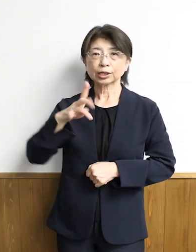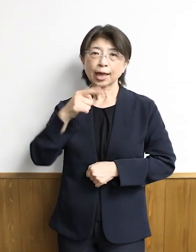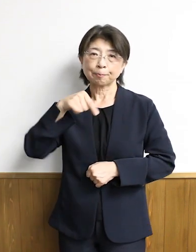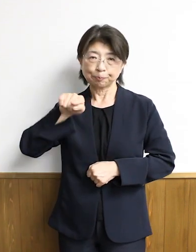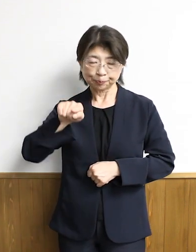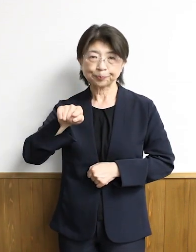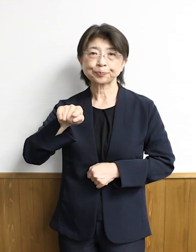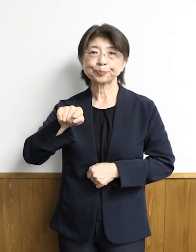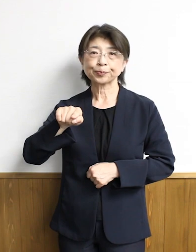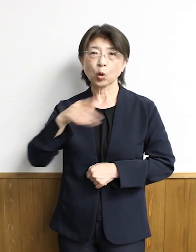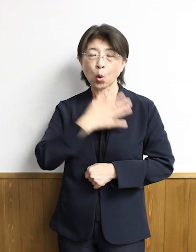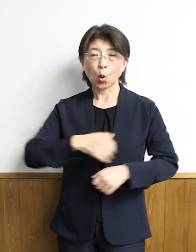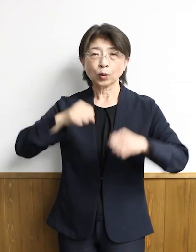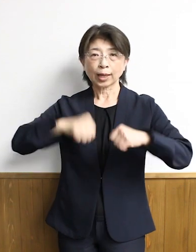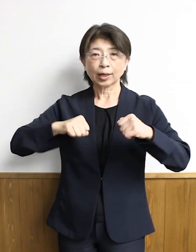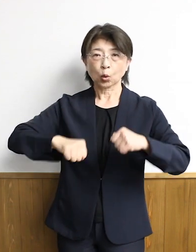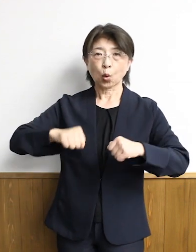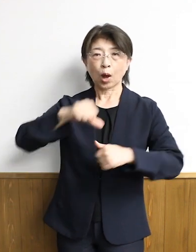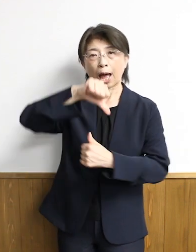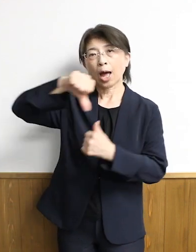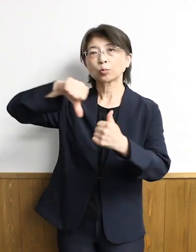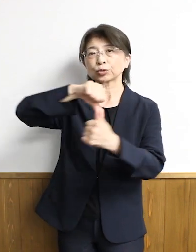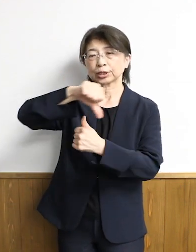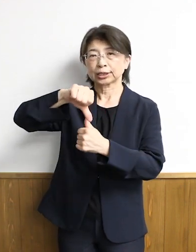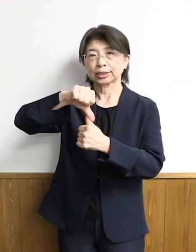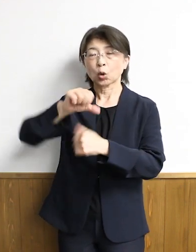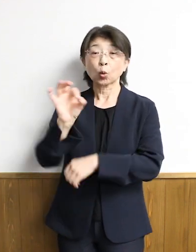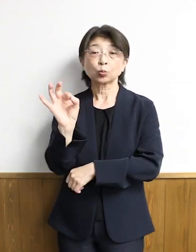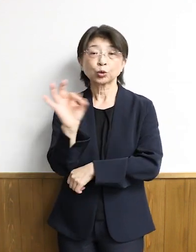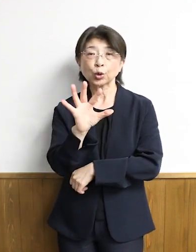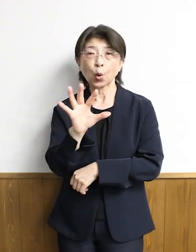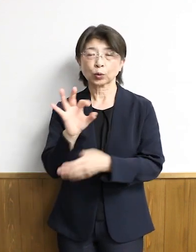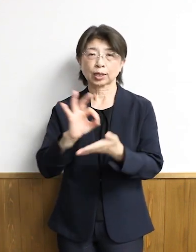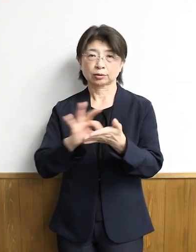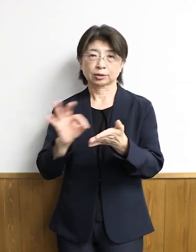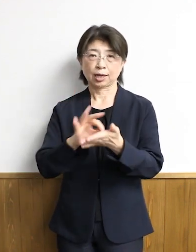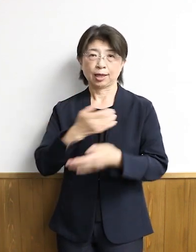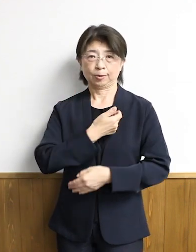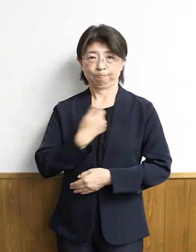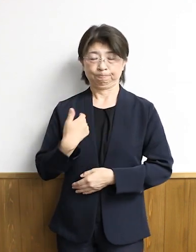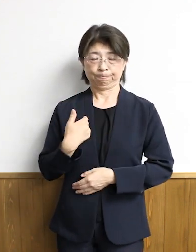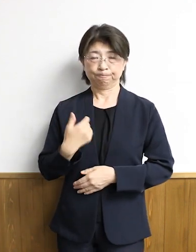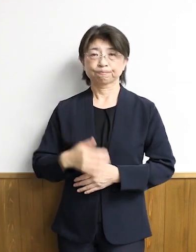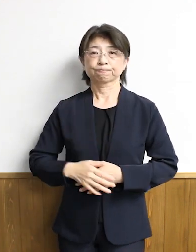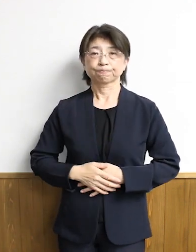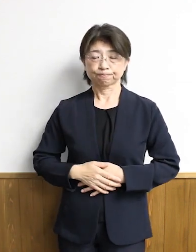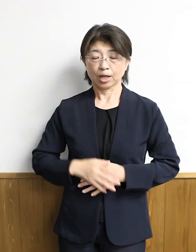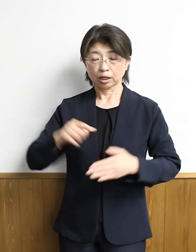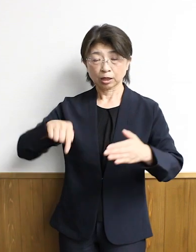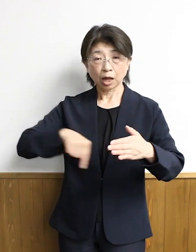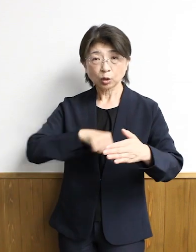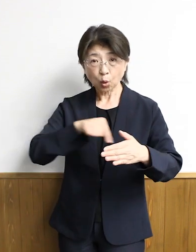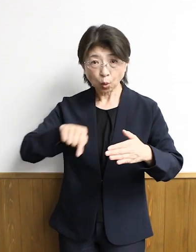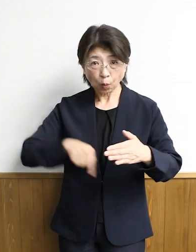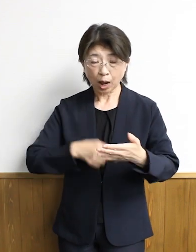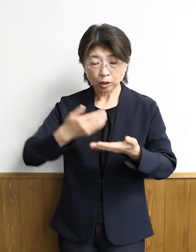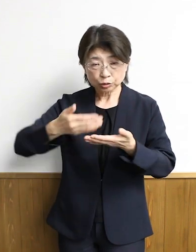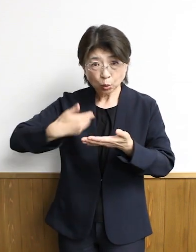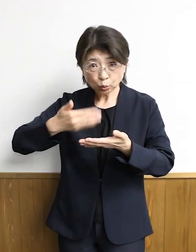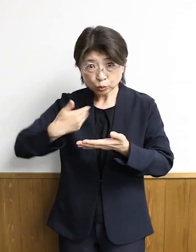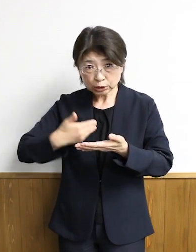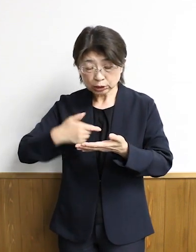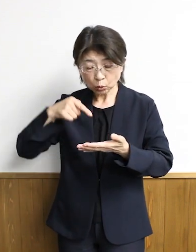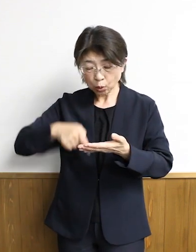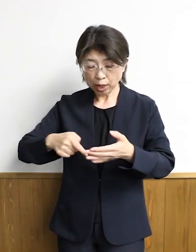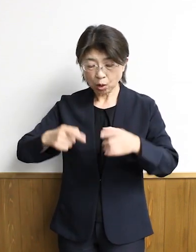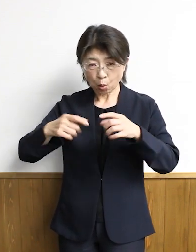アプリを無料で利用できるようにいたしましたアプリの内容でございますが食事内容を写真に撮る